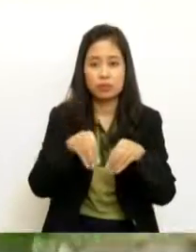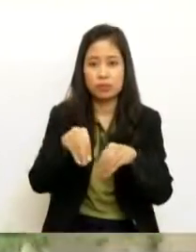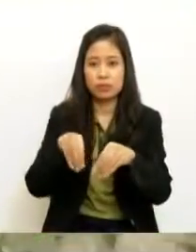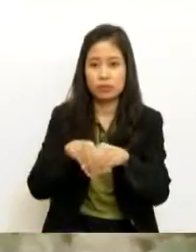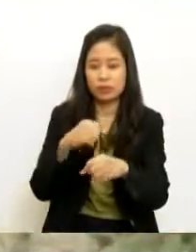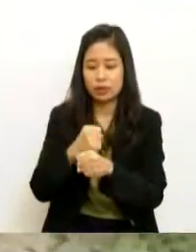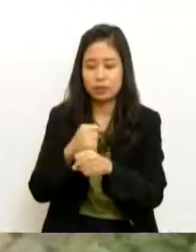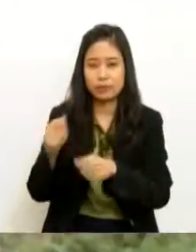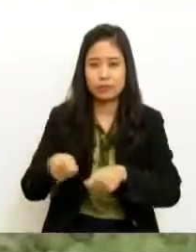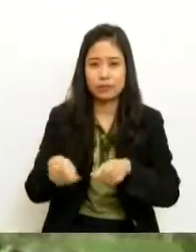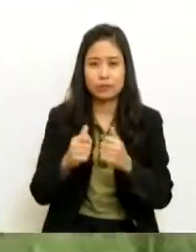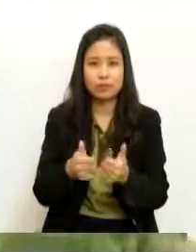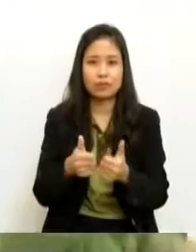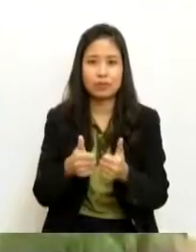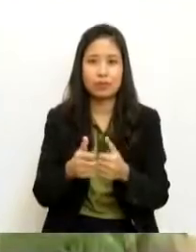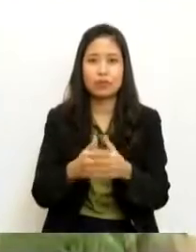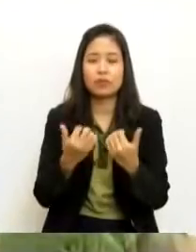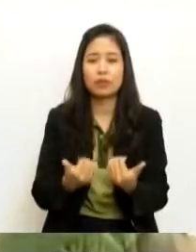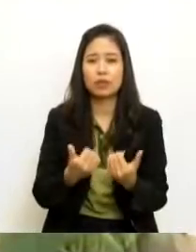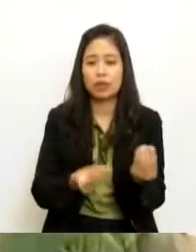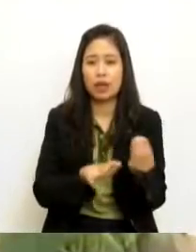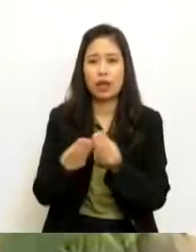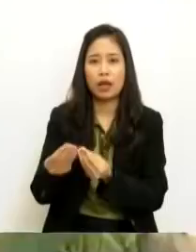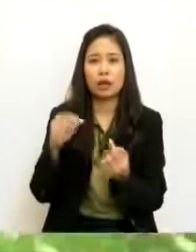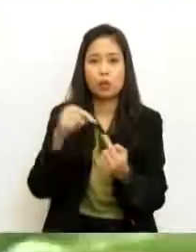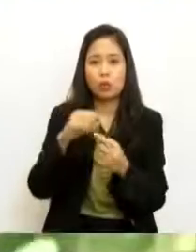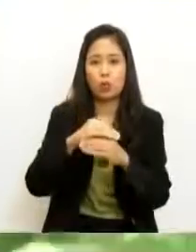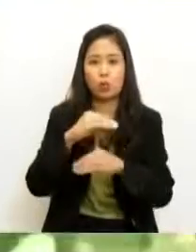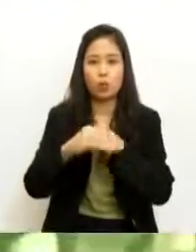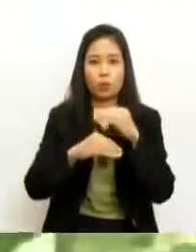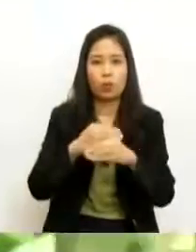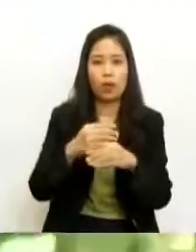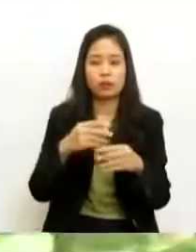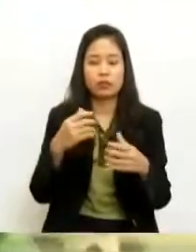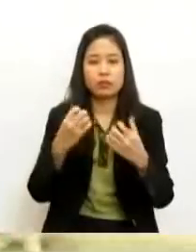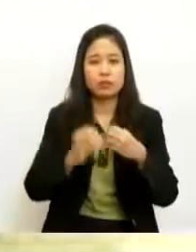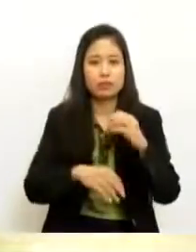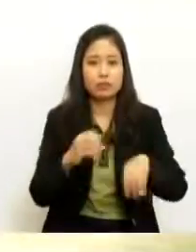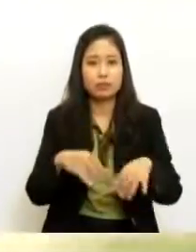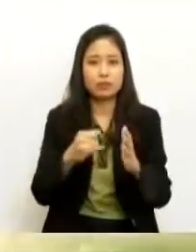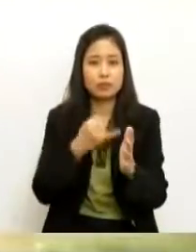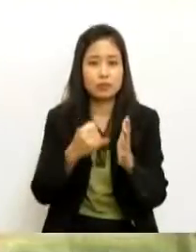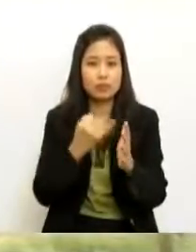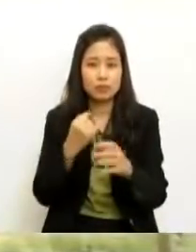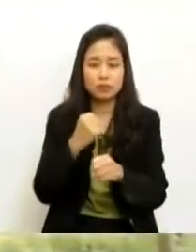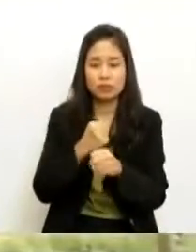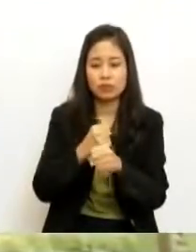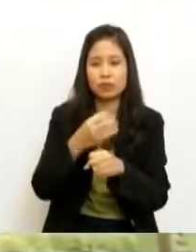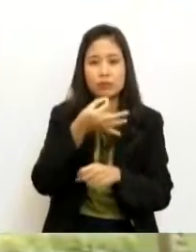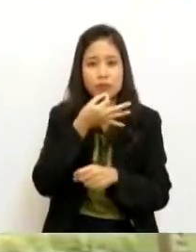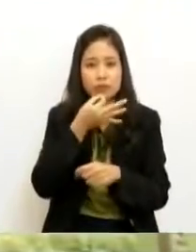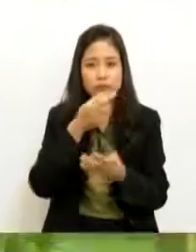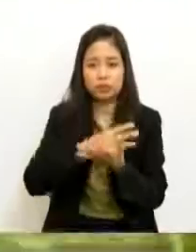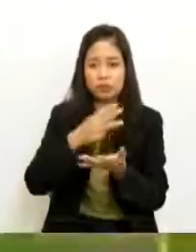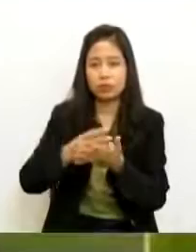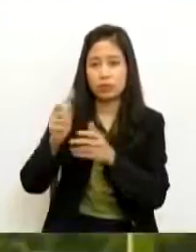กินโดยยึดแนวพระราชดำริในเรื่องของความประหยัดและเรียบง่ายภายใต้โครงการศูนย์บริการวิชาการเกษตร